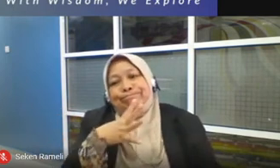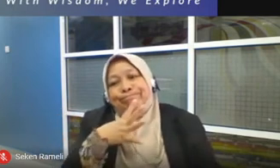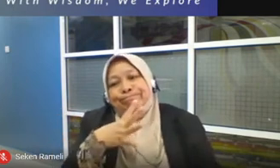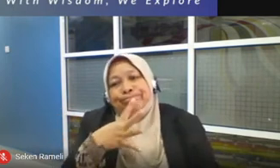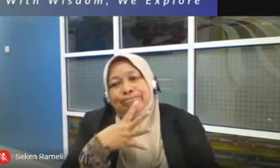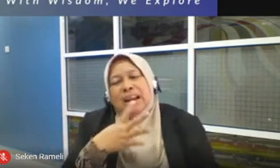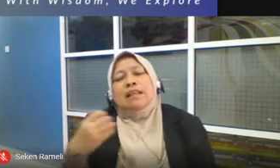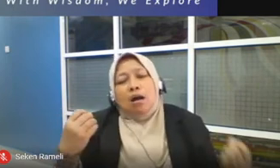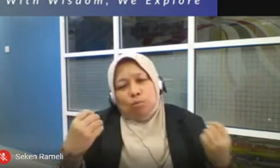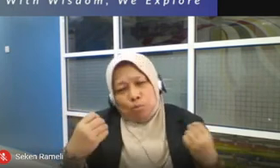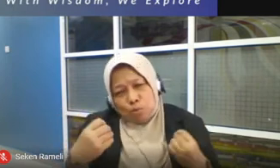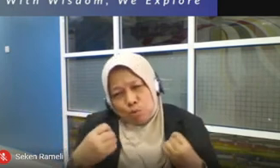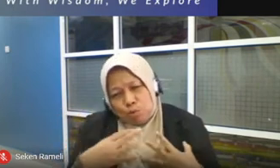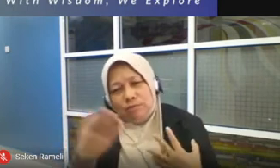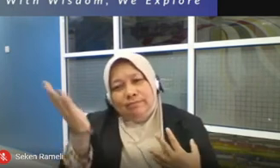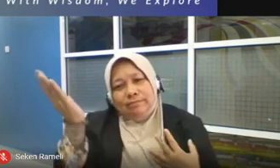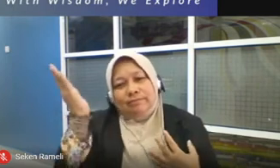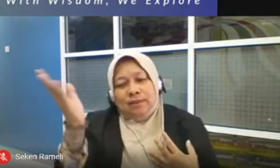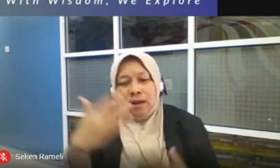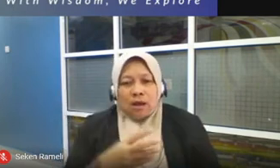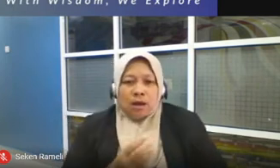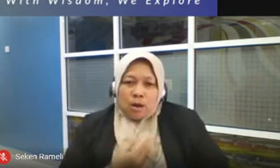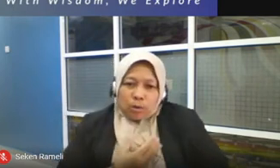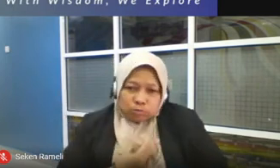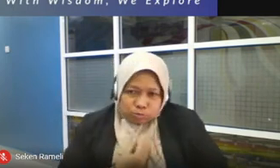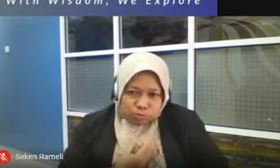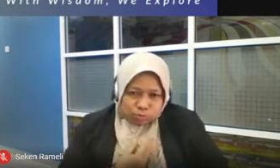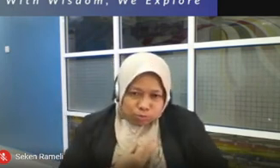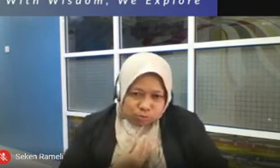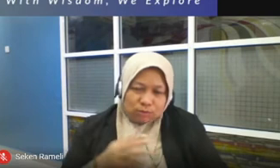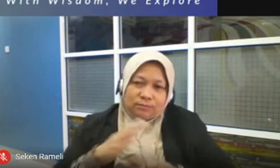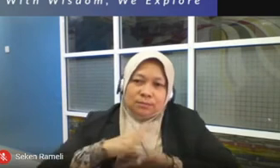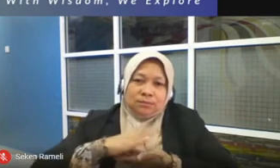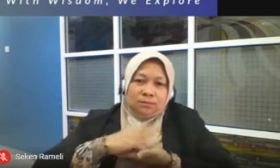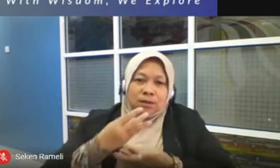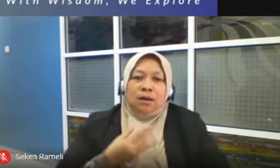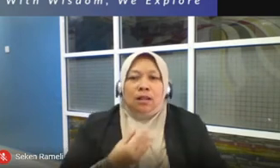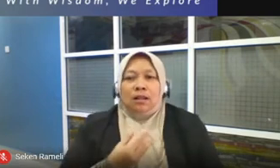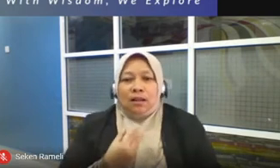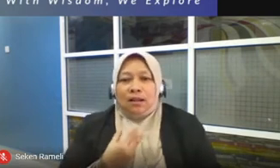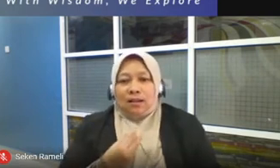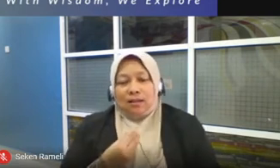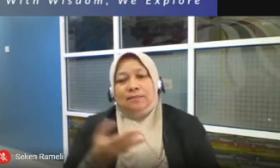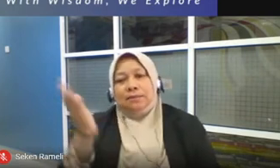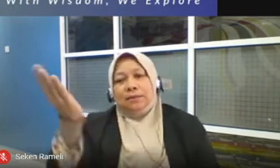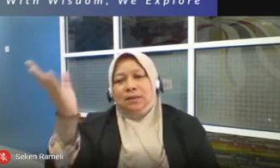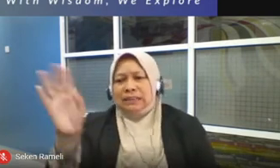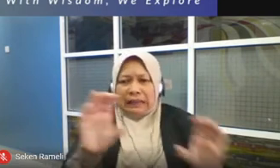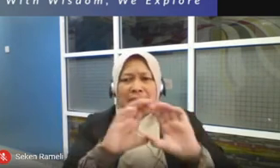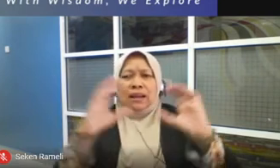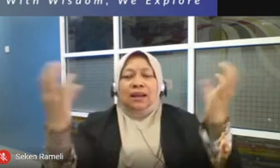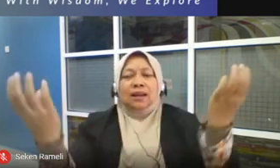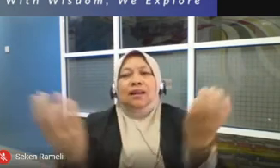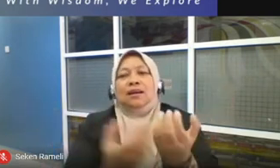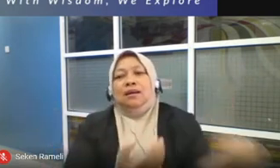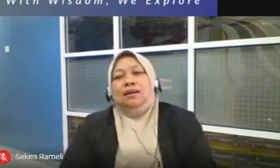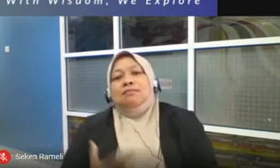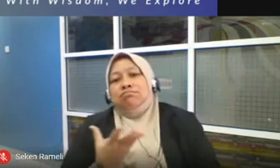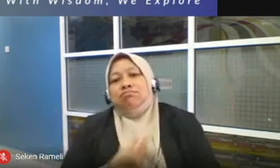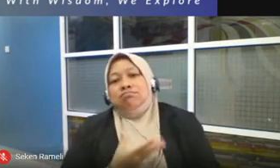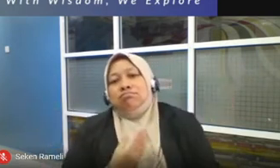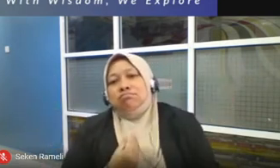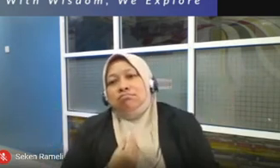untuk presentation. Jadi nervousnya tu nak present apa ni dalam kelas, Masya Allah, dia punya